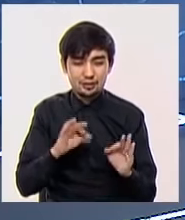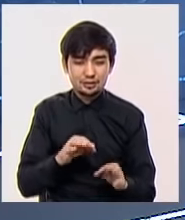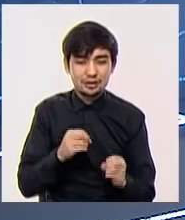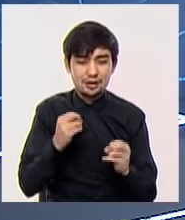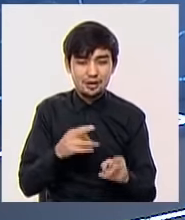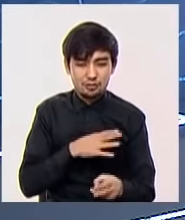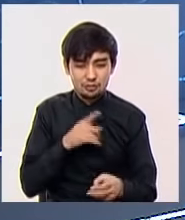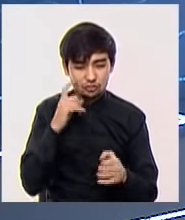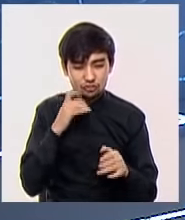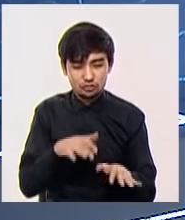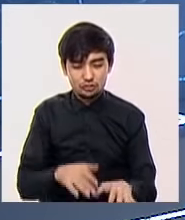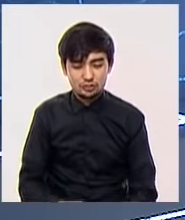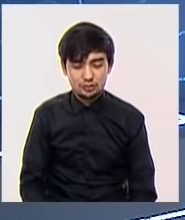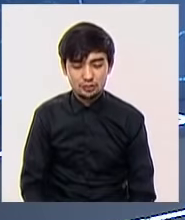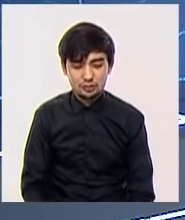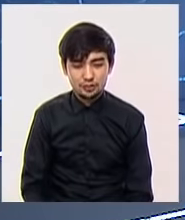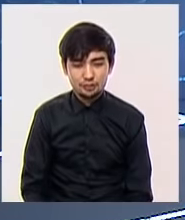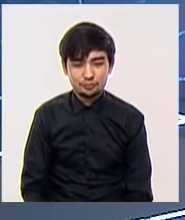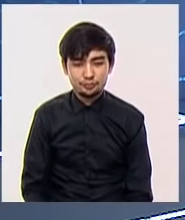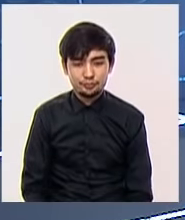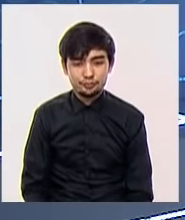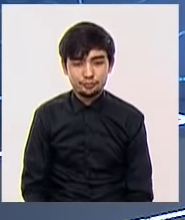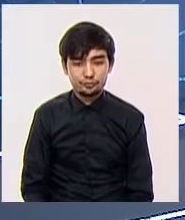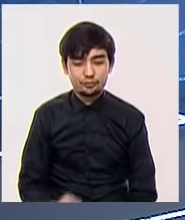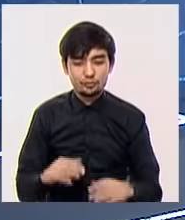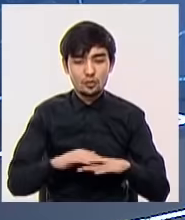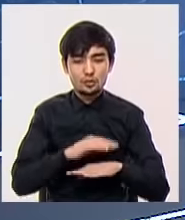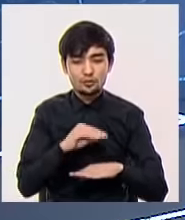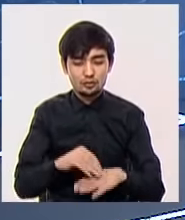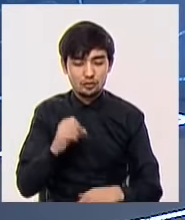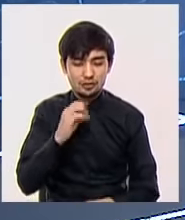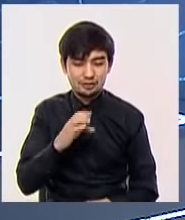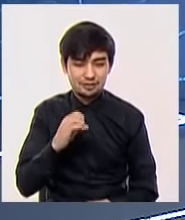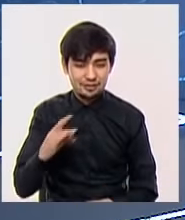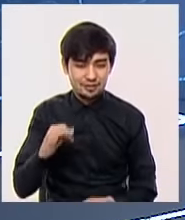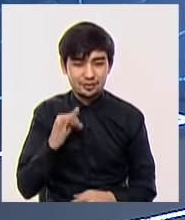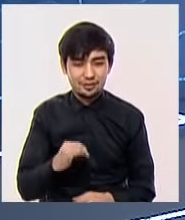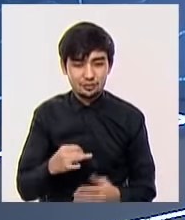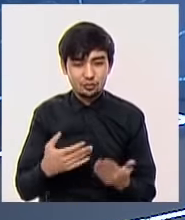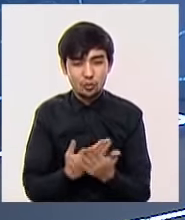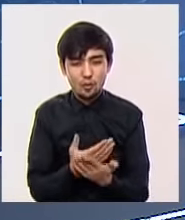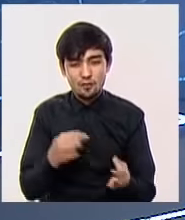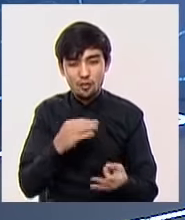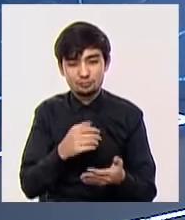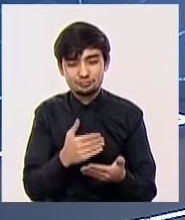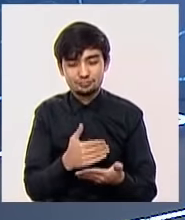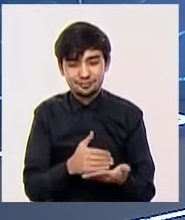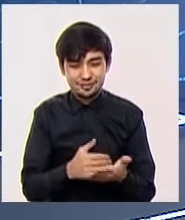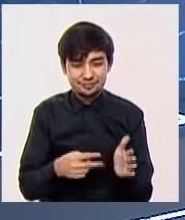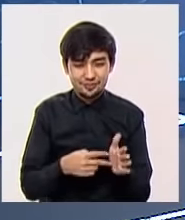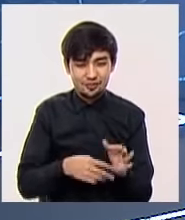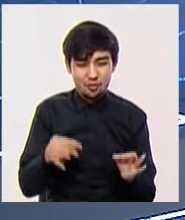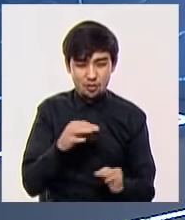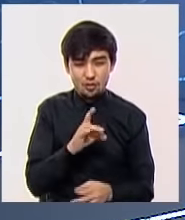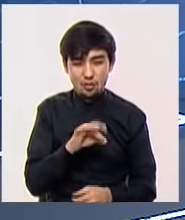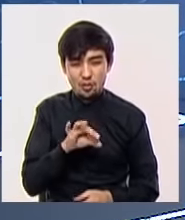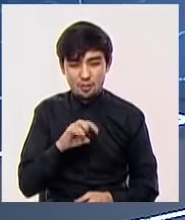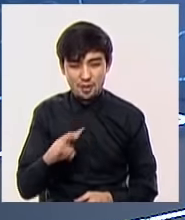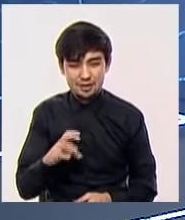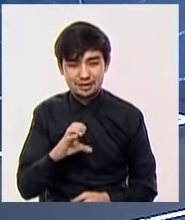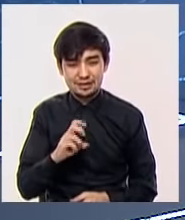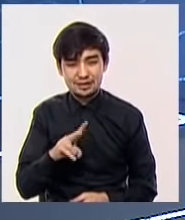решение добрый вечер оскар перед тем как озвучить новой ставки роман скляр говорила о необходимости